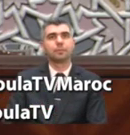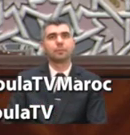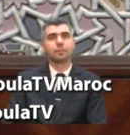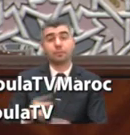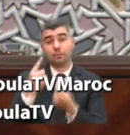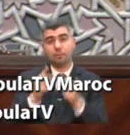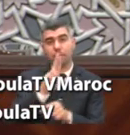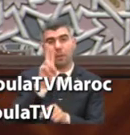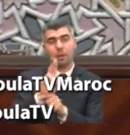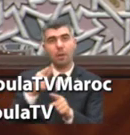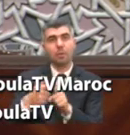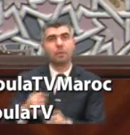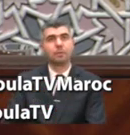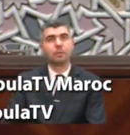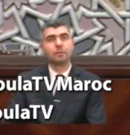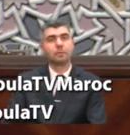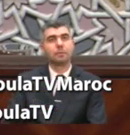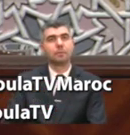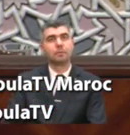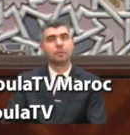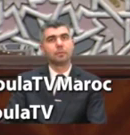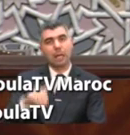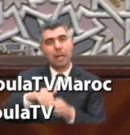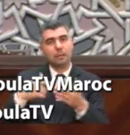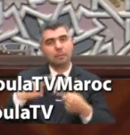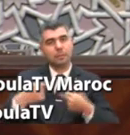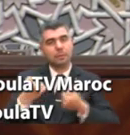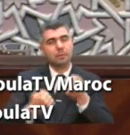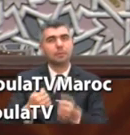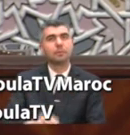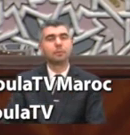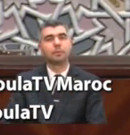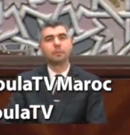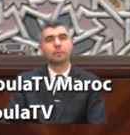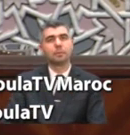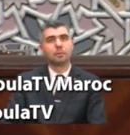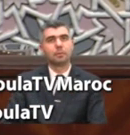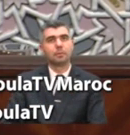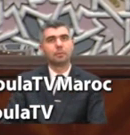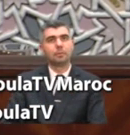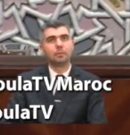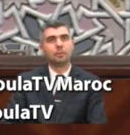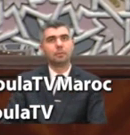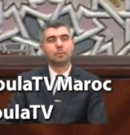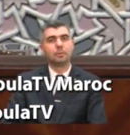إضافي؟ تفضلوا السيد نائب من فريق الأصالة والمعاصرة، تفضل.